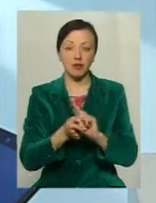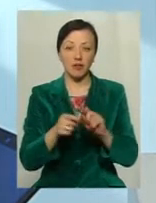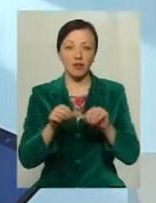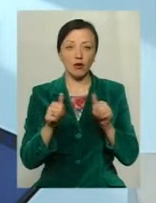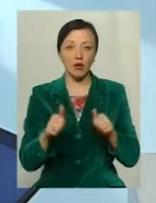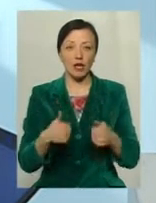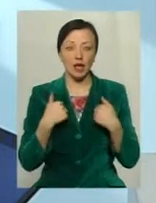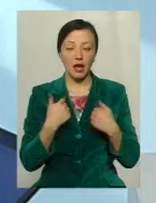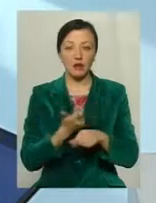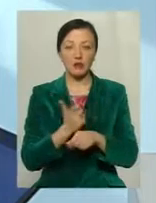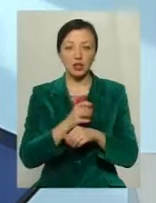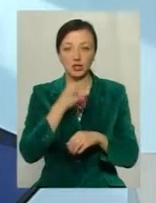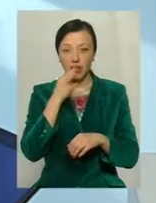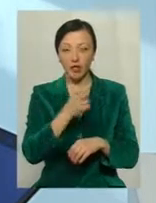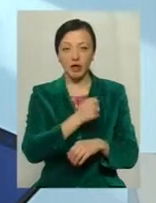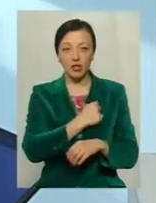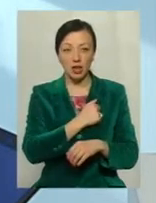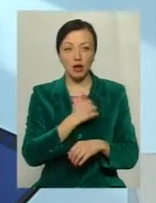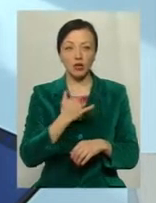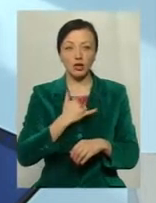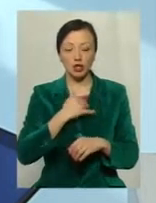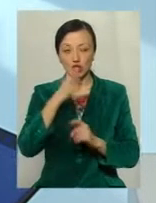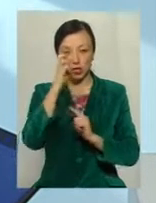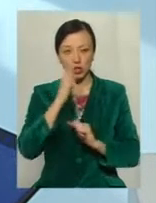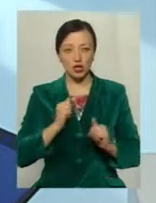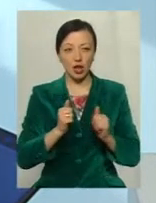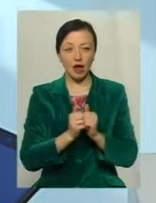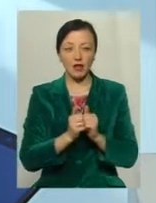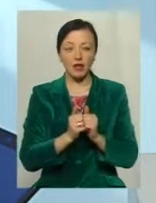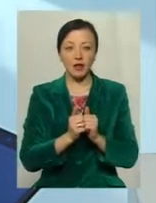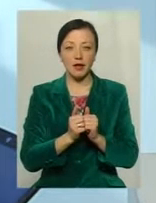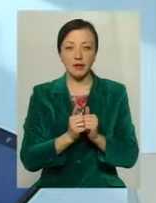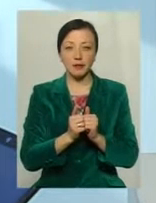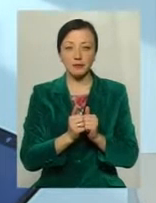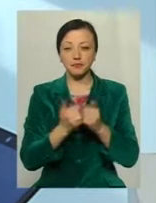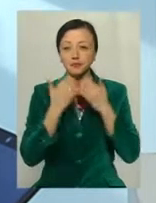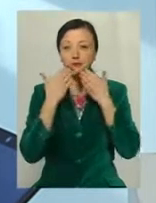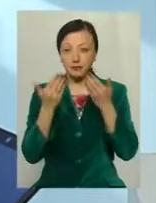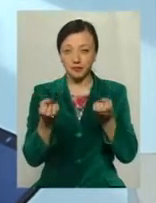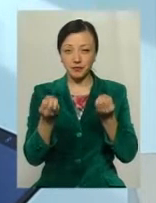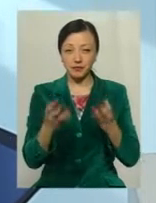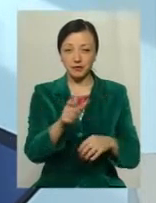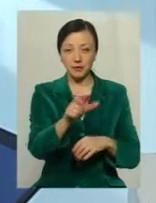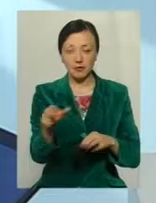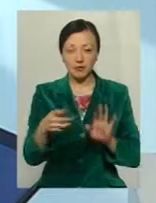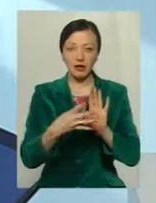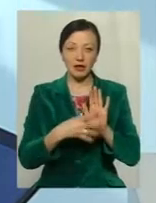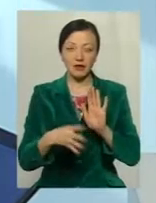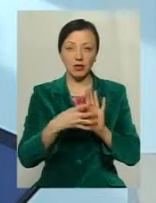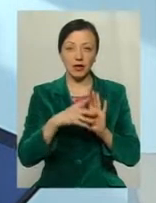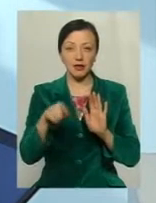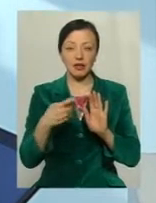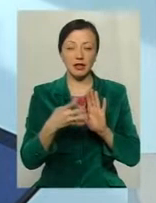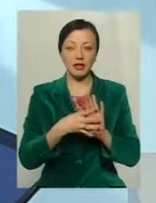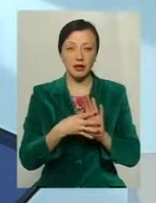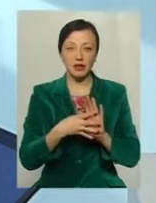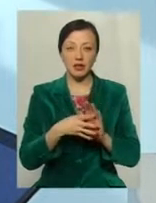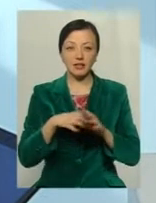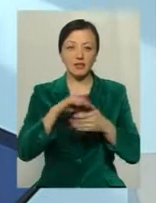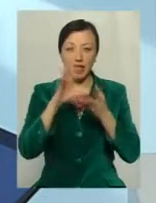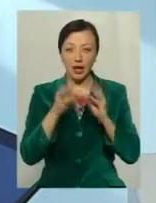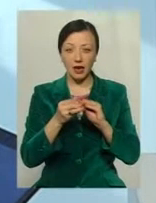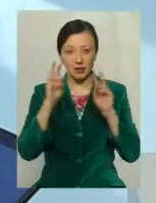інші, це було сказано і Віктором Андрійовичем Ющенком, і Януковичем, і сьогодні і нашим Петром Олексійовичем